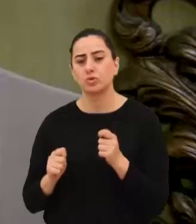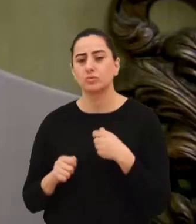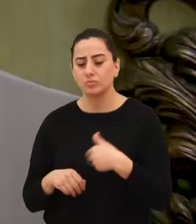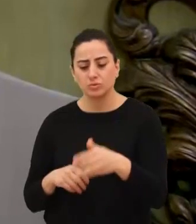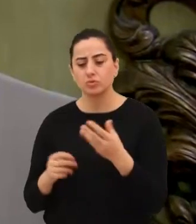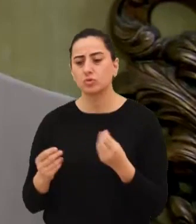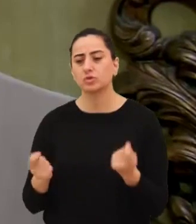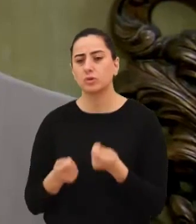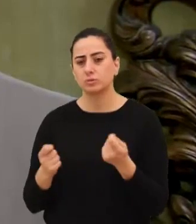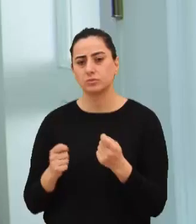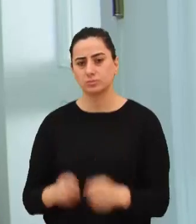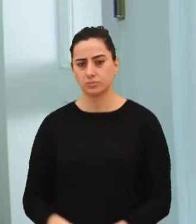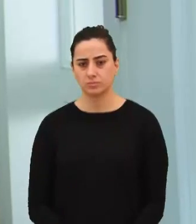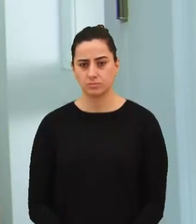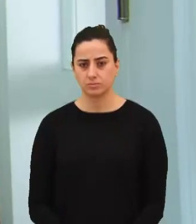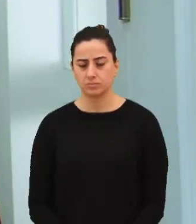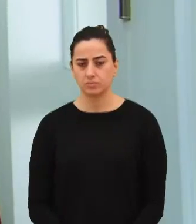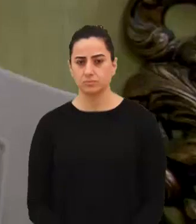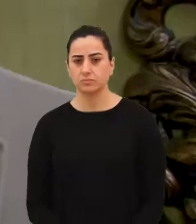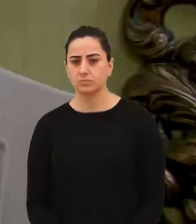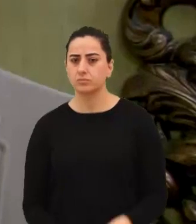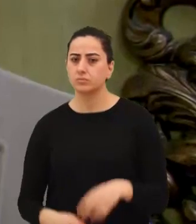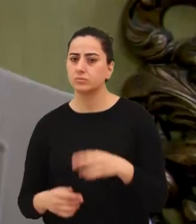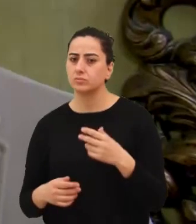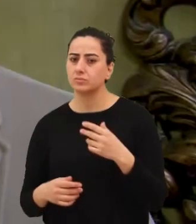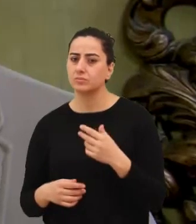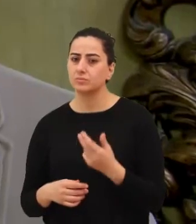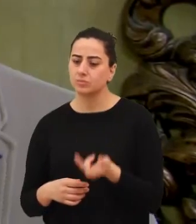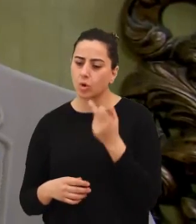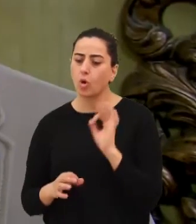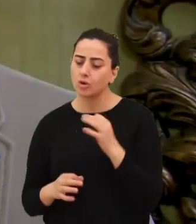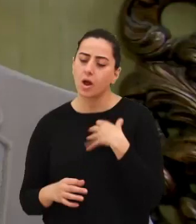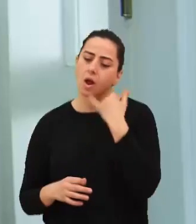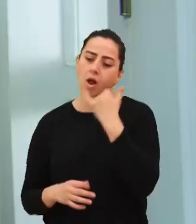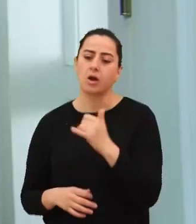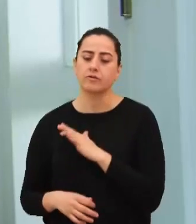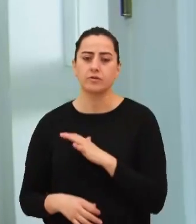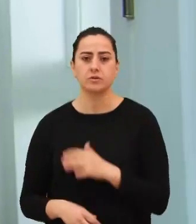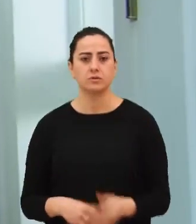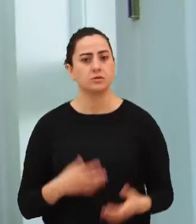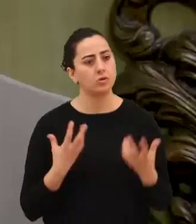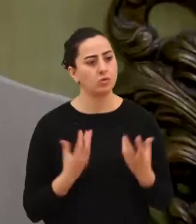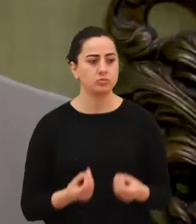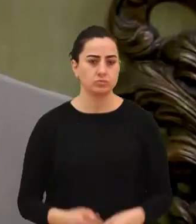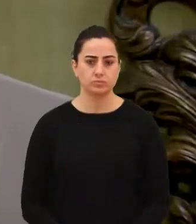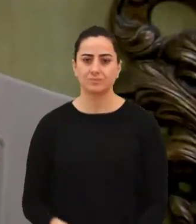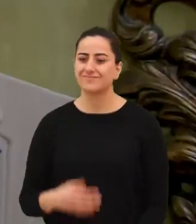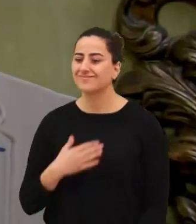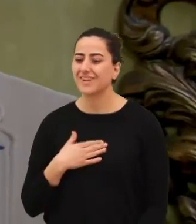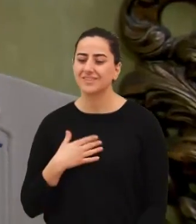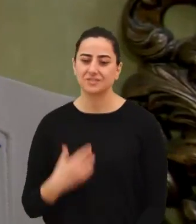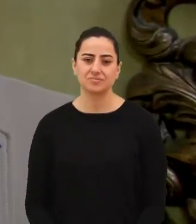çok meşgulam. Çok yoğun çalışacağım. Boş olanda özüm sana zeng vurarım. Ararım seni. Peki tamam. Sağ ol